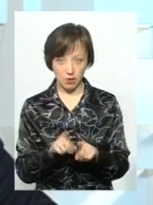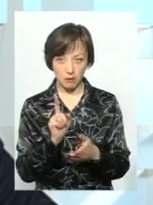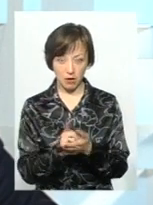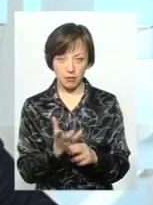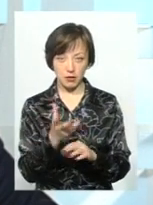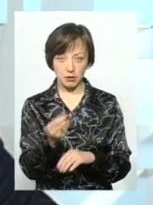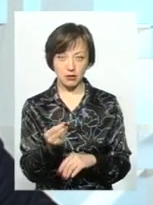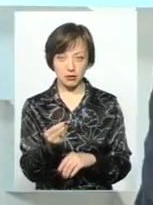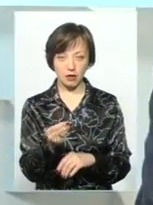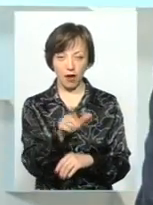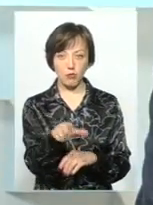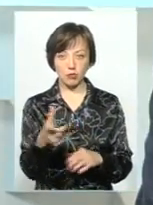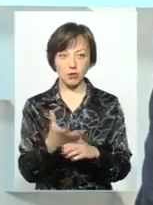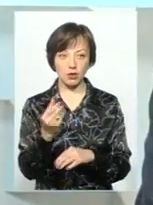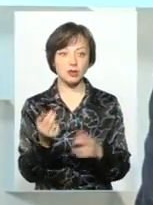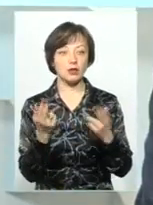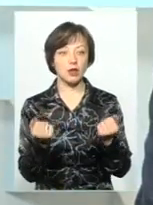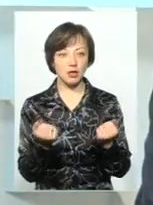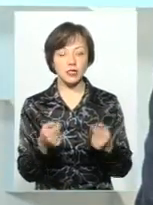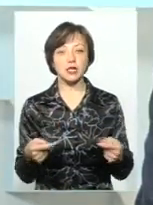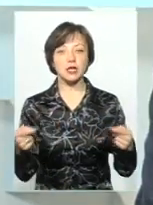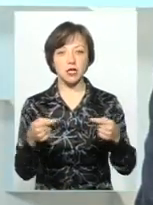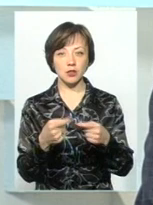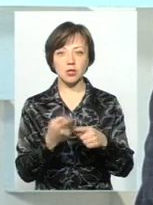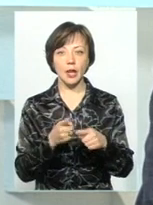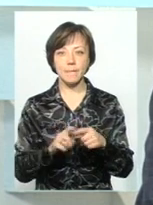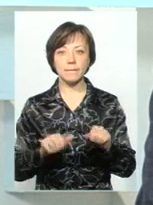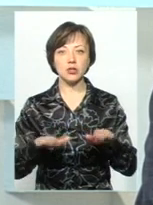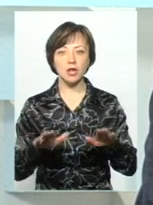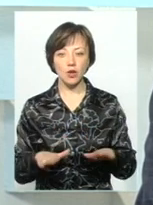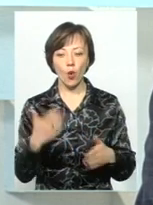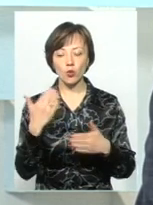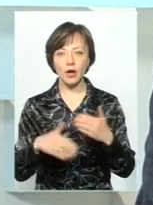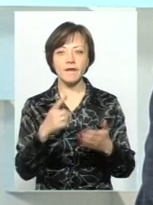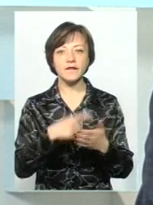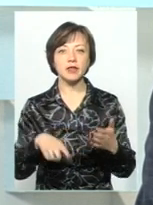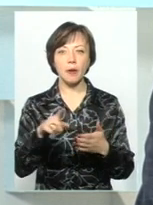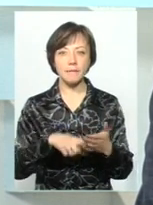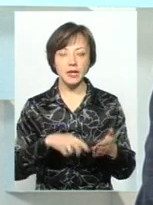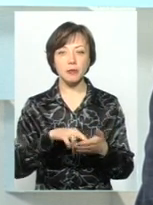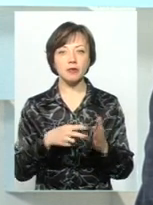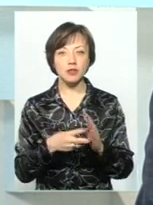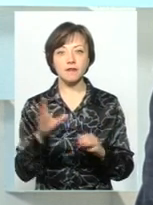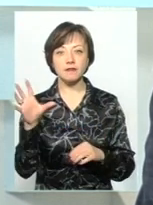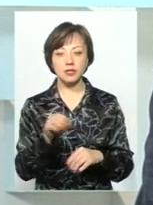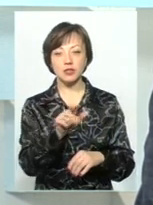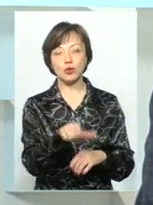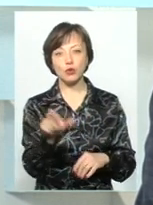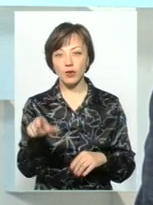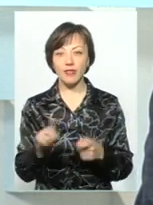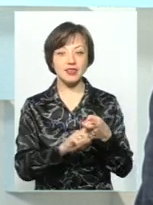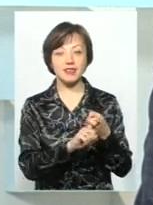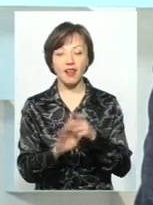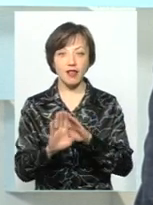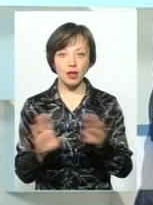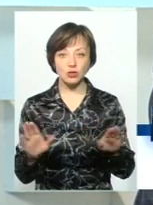б платити абонентську плату? Так, згідно цієї постанови, ну, яка вже відмінена, передбачалося, що всі споживачі, незалежно від